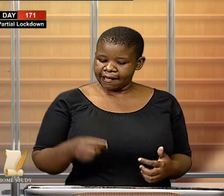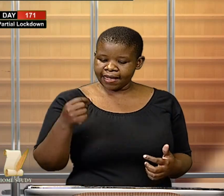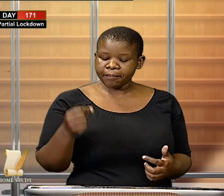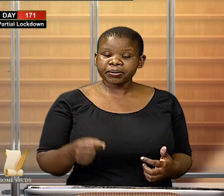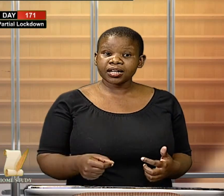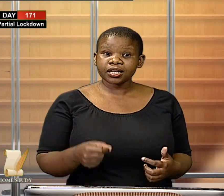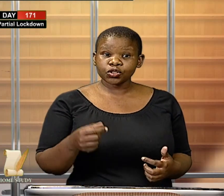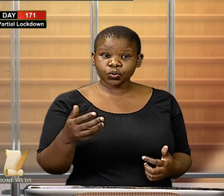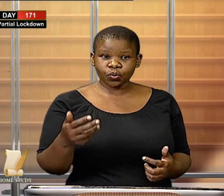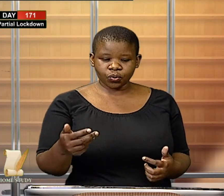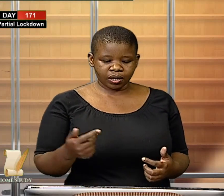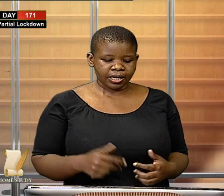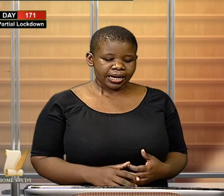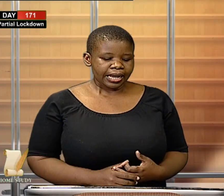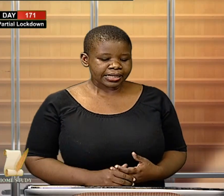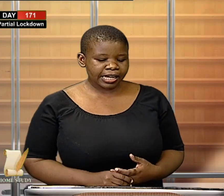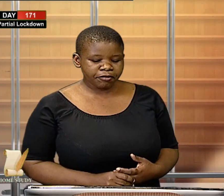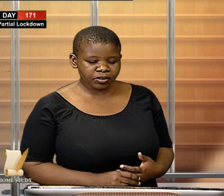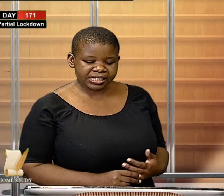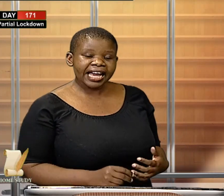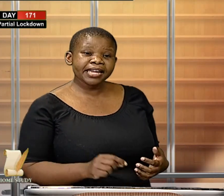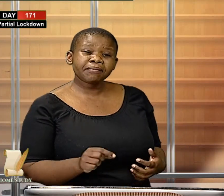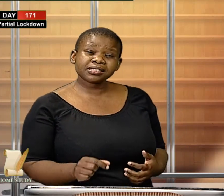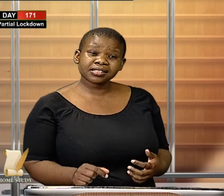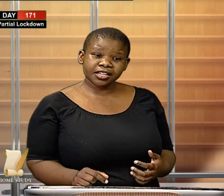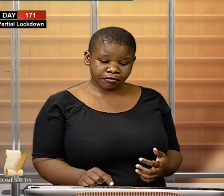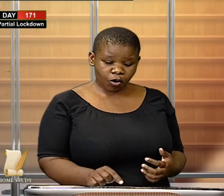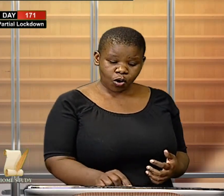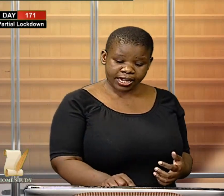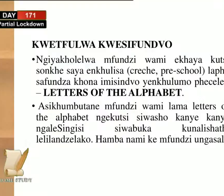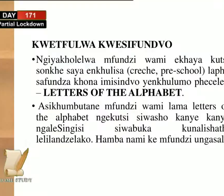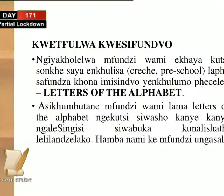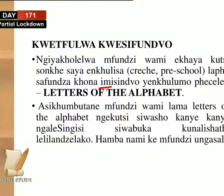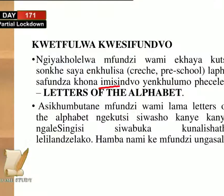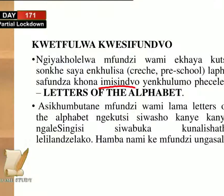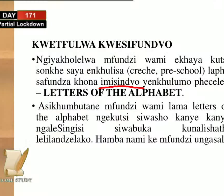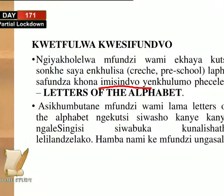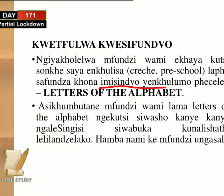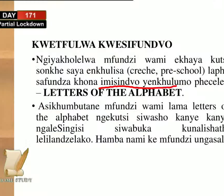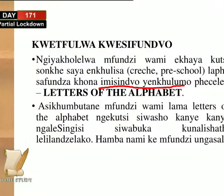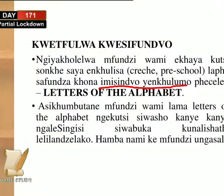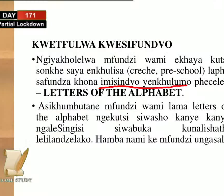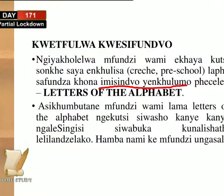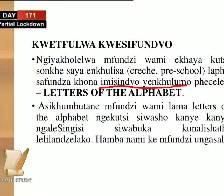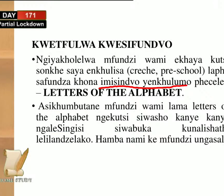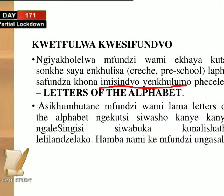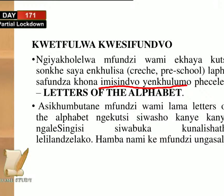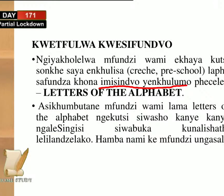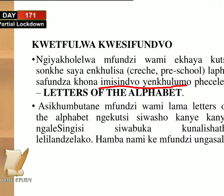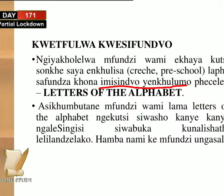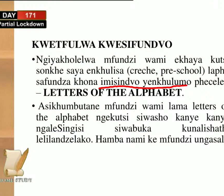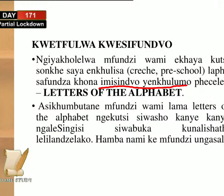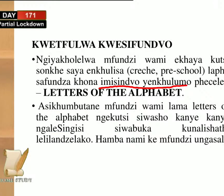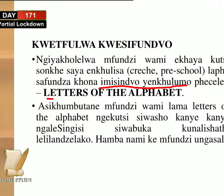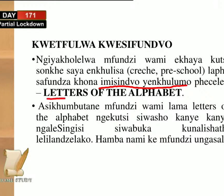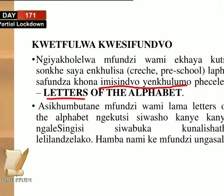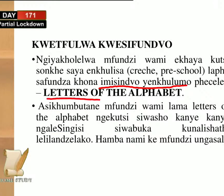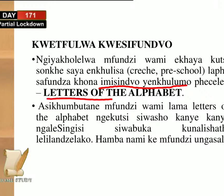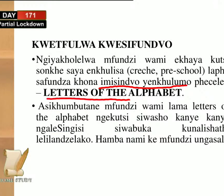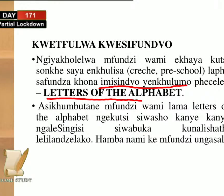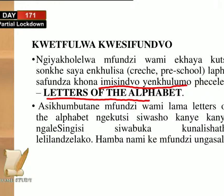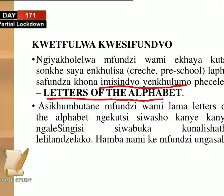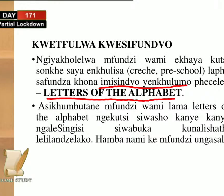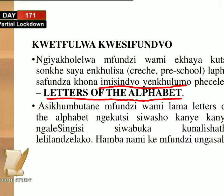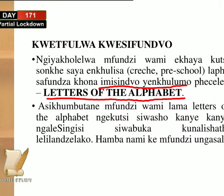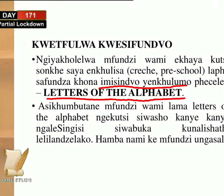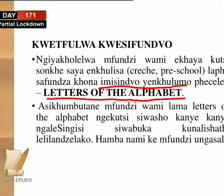noma preschool. Safunza imisindvo yenkhulumo pheceleti letters